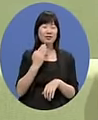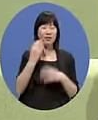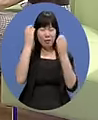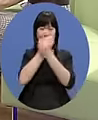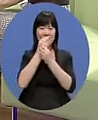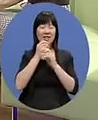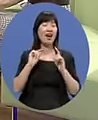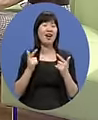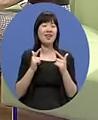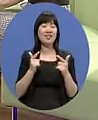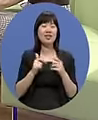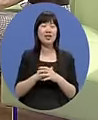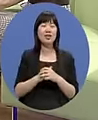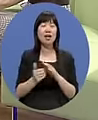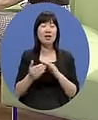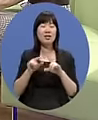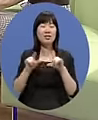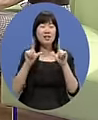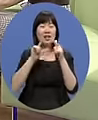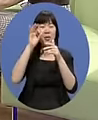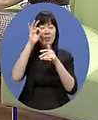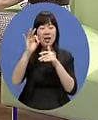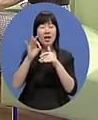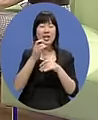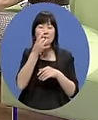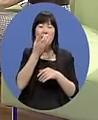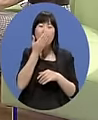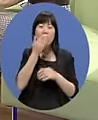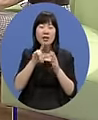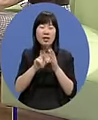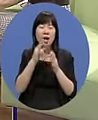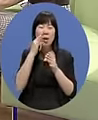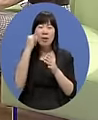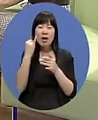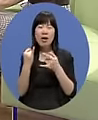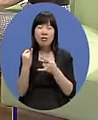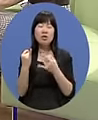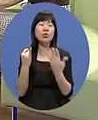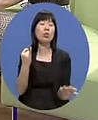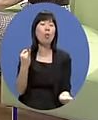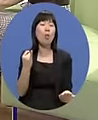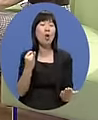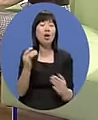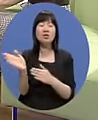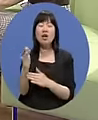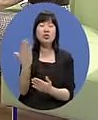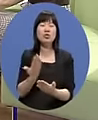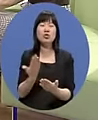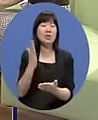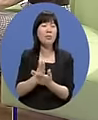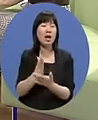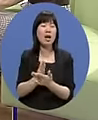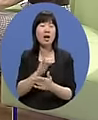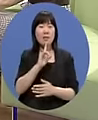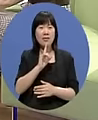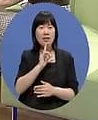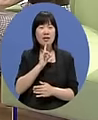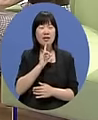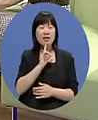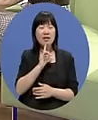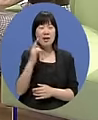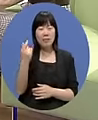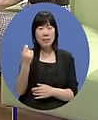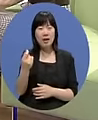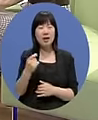근데 그렇진 않거든요. 그러면 아까 일상 화면에서 그 밥 먹을 때 엄마한테 뭐 이거 주라고 생선 주지 마 뭐 이런 정도 얘기